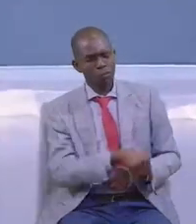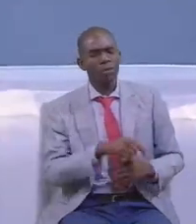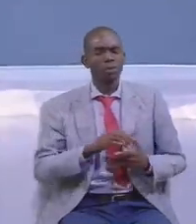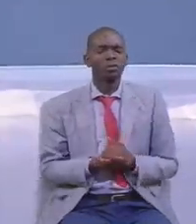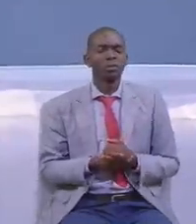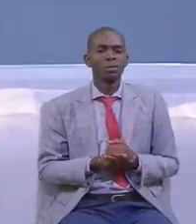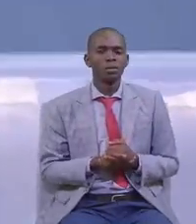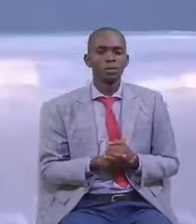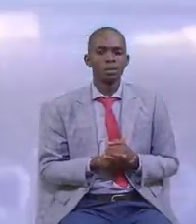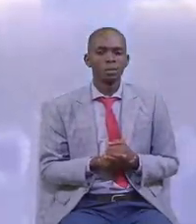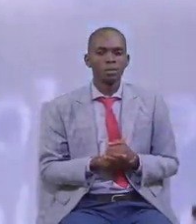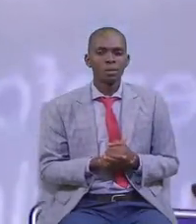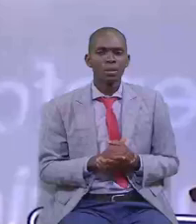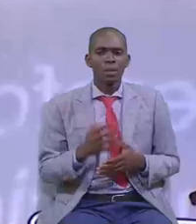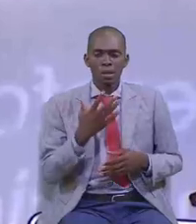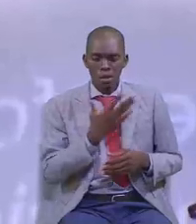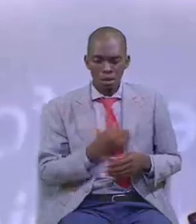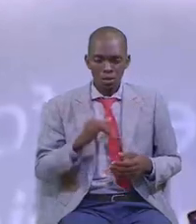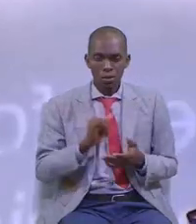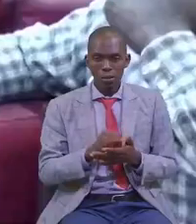Et il s'est courbé.